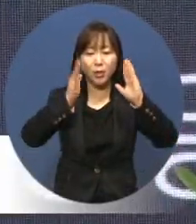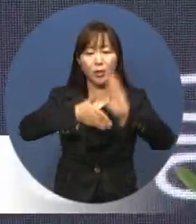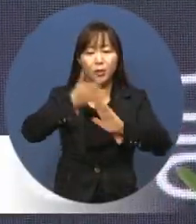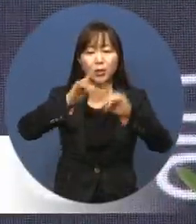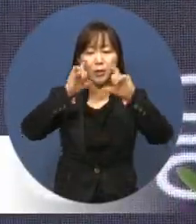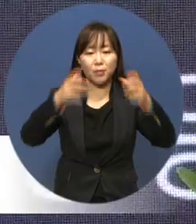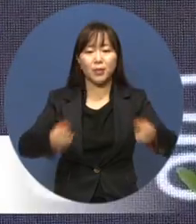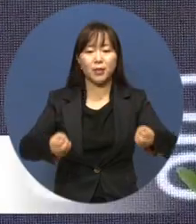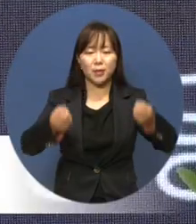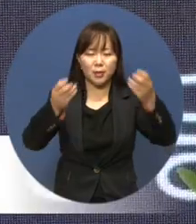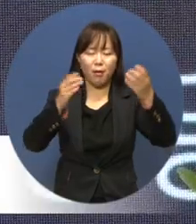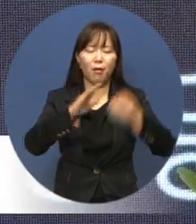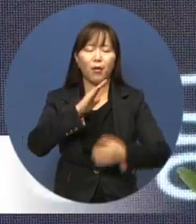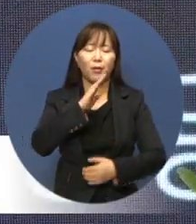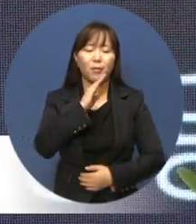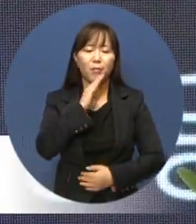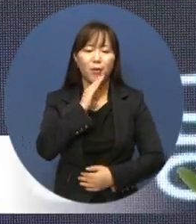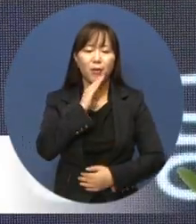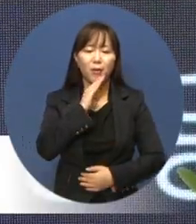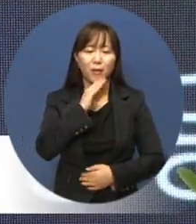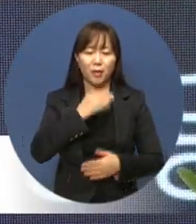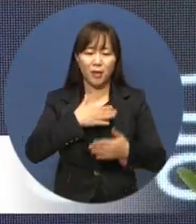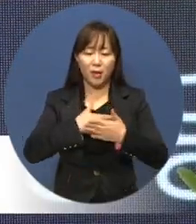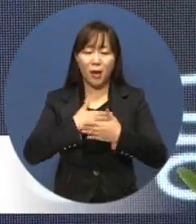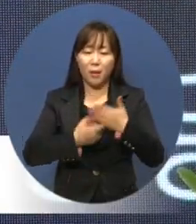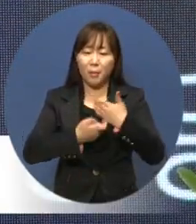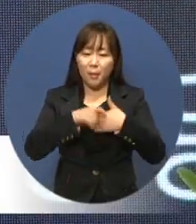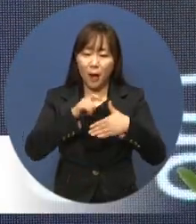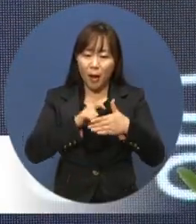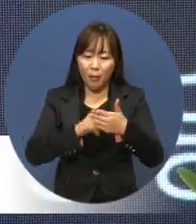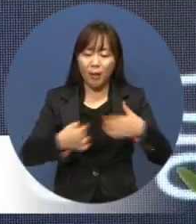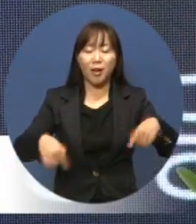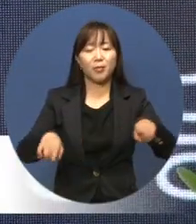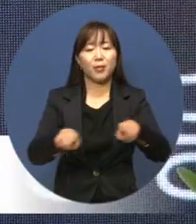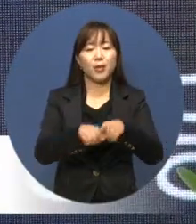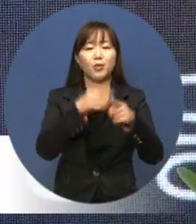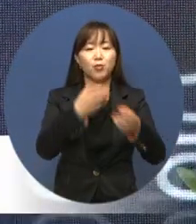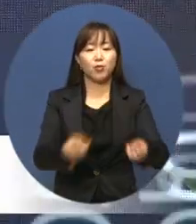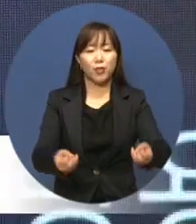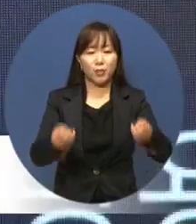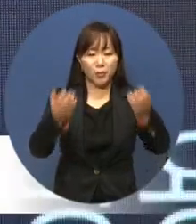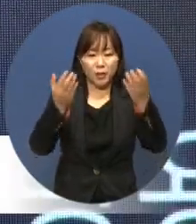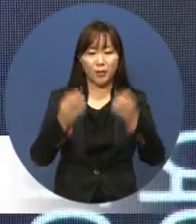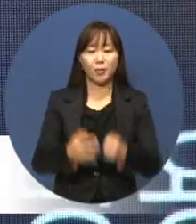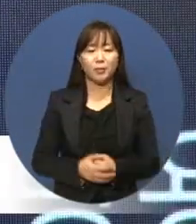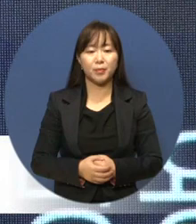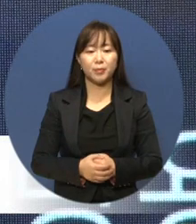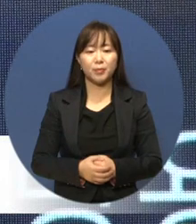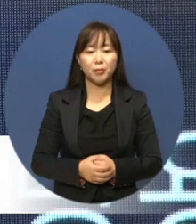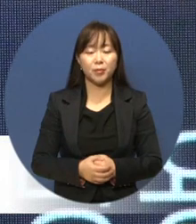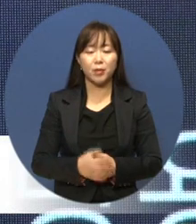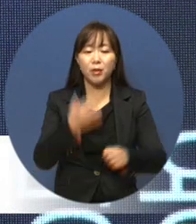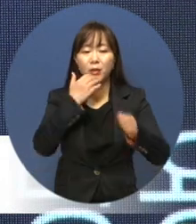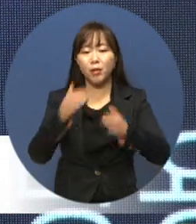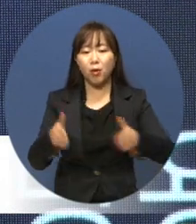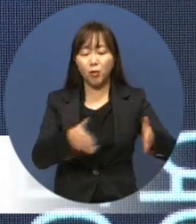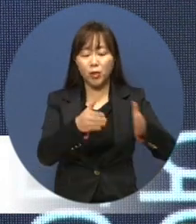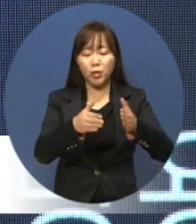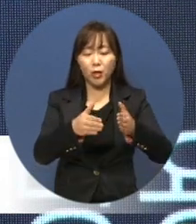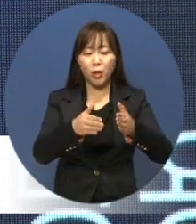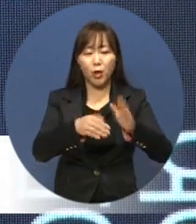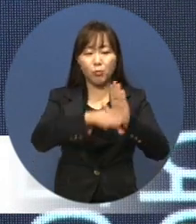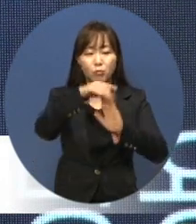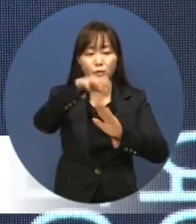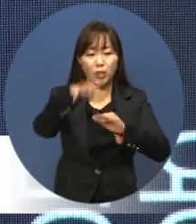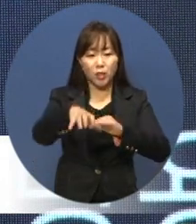선포식을 정말 떨리는 마음으로 함께 축하합니다. 경기도 최초뿐만 아니라